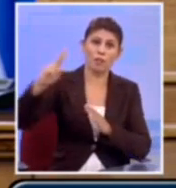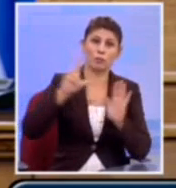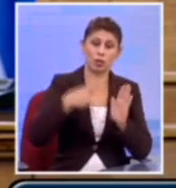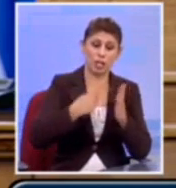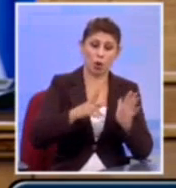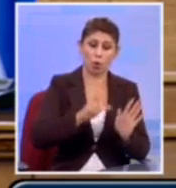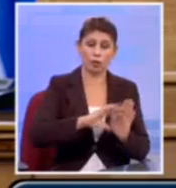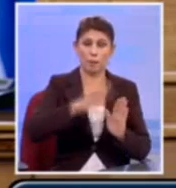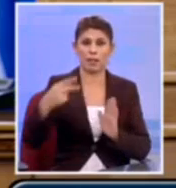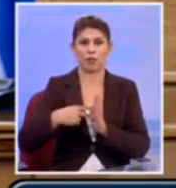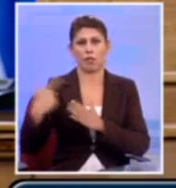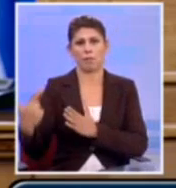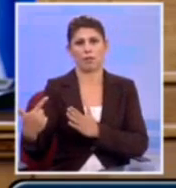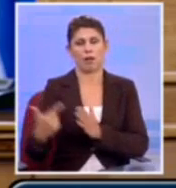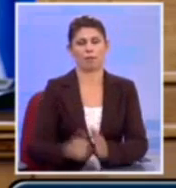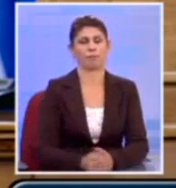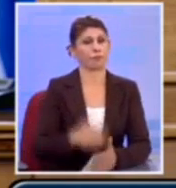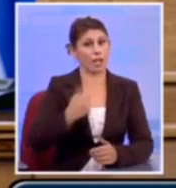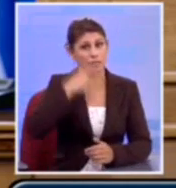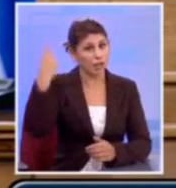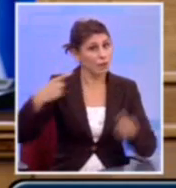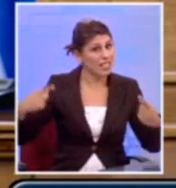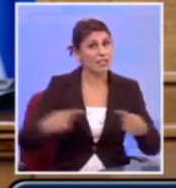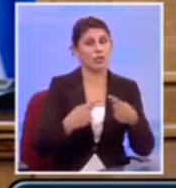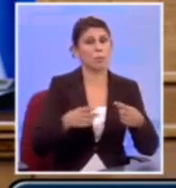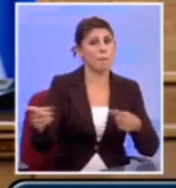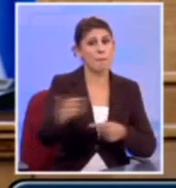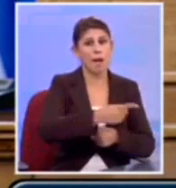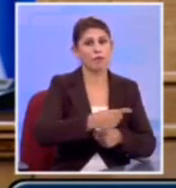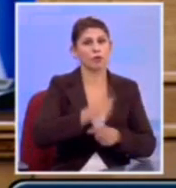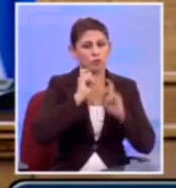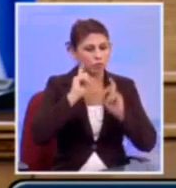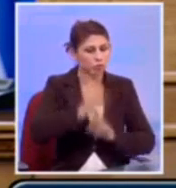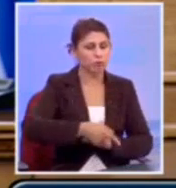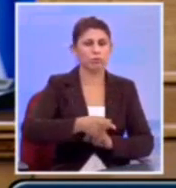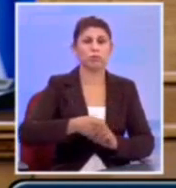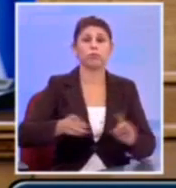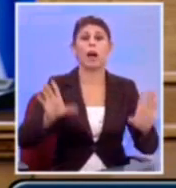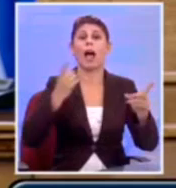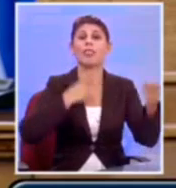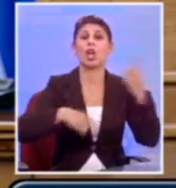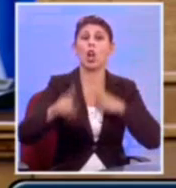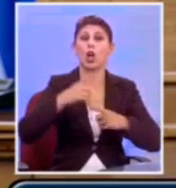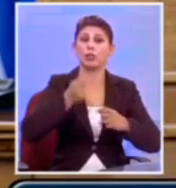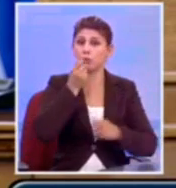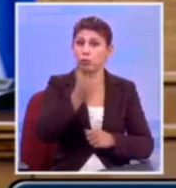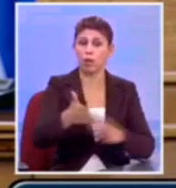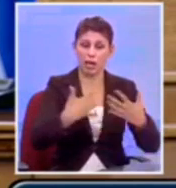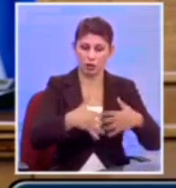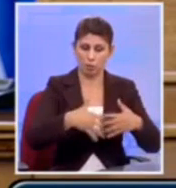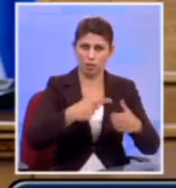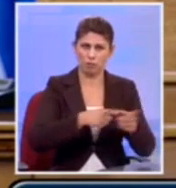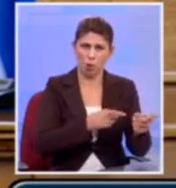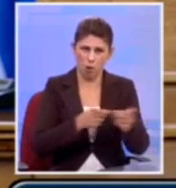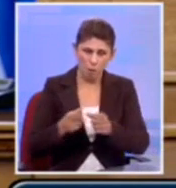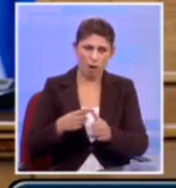2007. Έχει δικαίωμα να συγκρουστεί με αυτούς που επέβαλαν αδικαιολόγητες δαπάνες στους εξοπλισμούς και